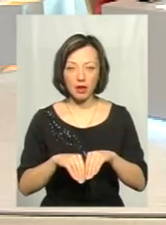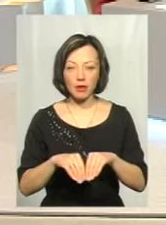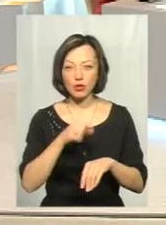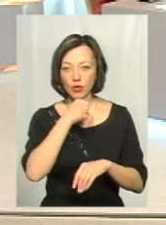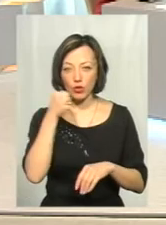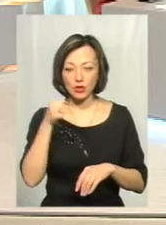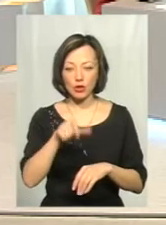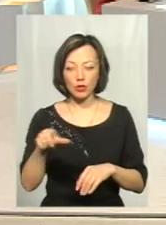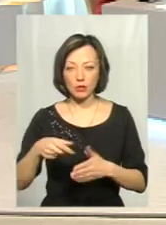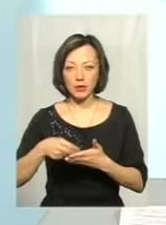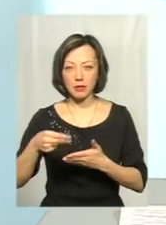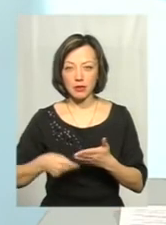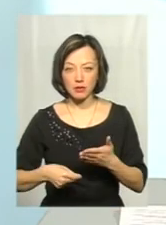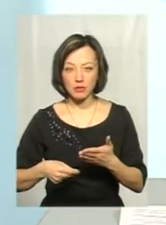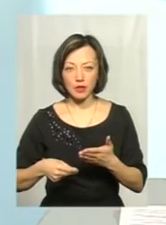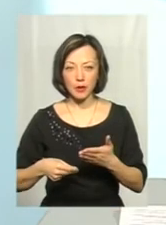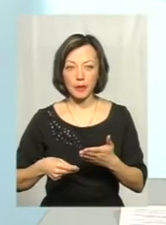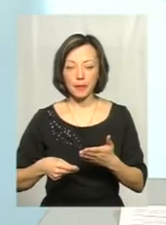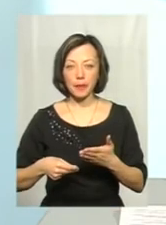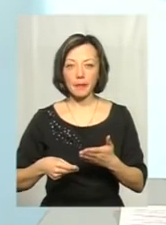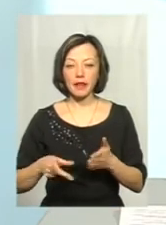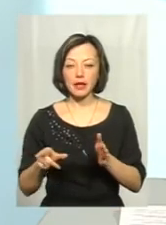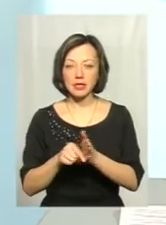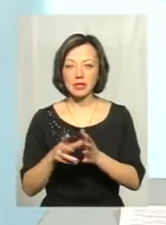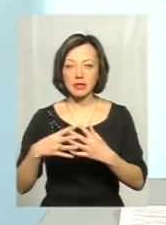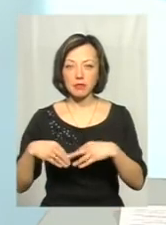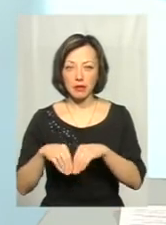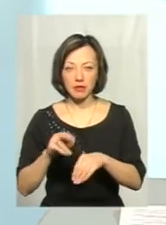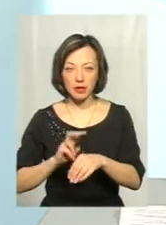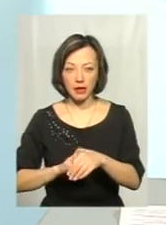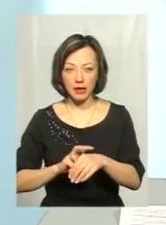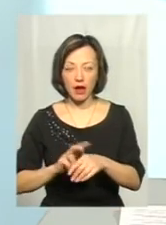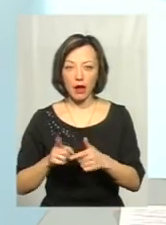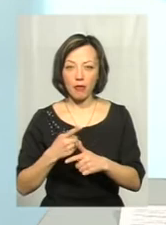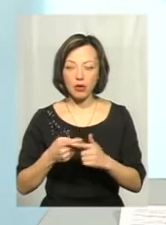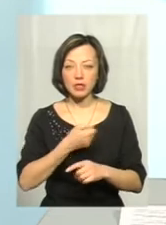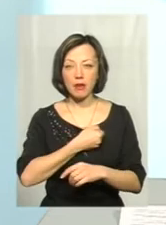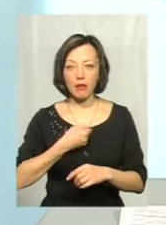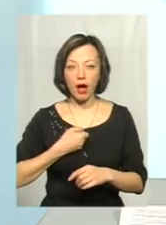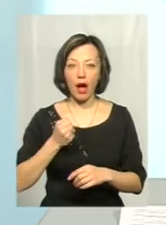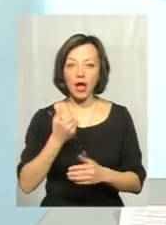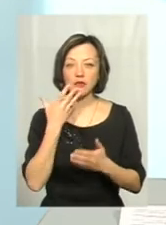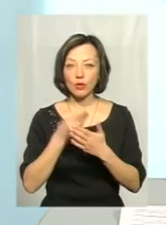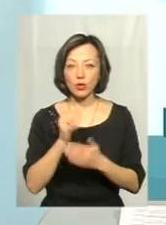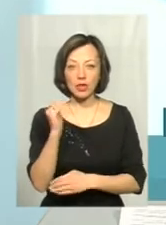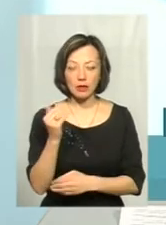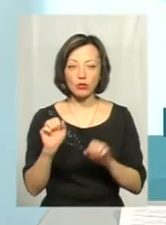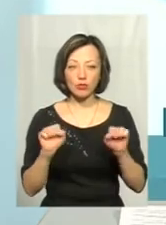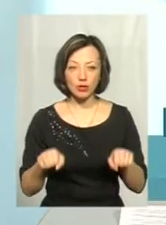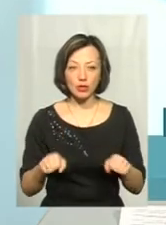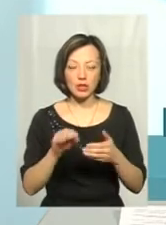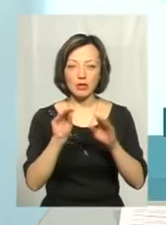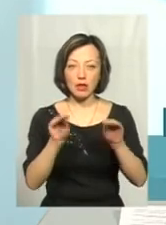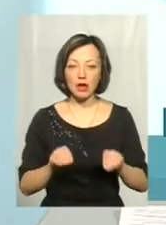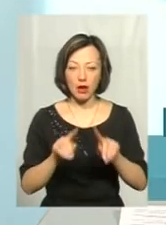дорослі люди можуть підписувати декларацію з сімейним, власне, сімейним лікарем або з терапевтом, а свою дитину вони можуть